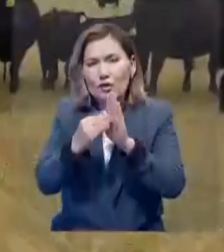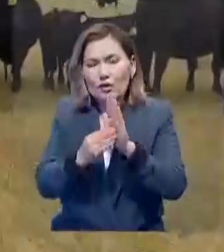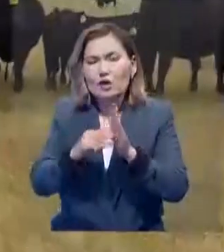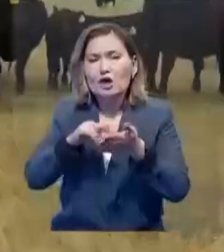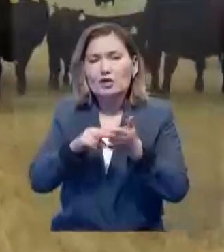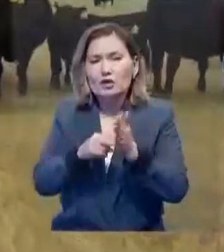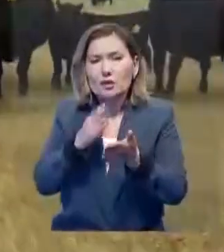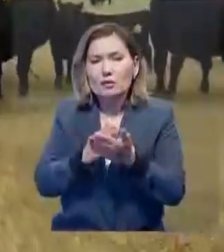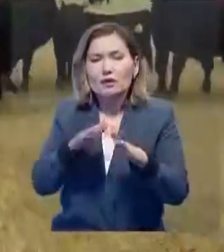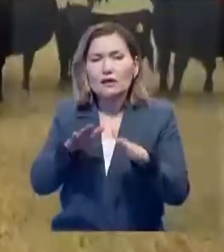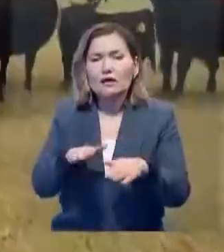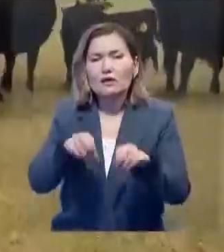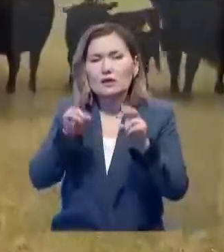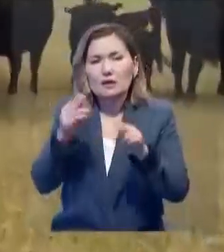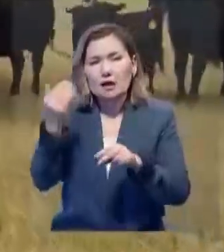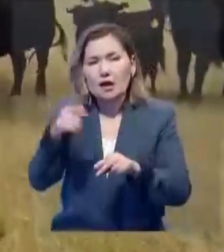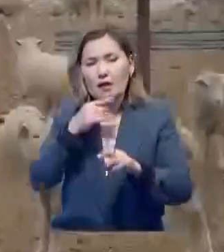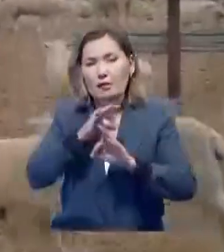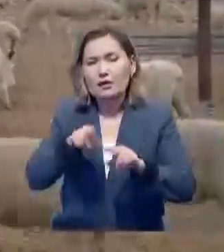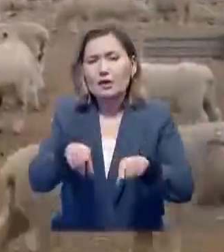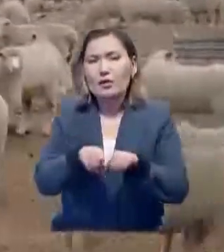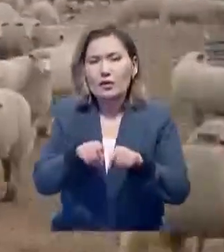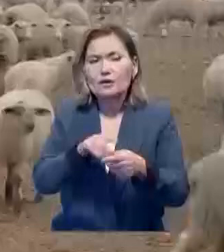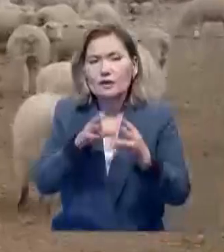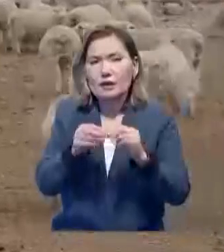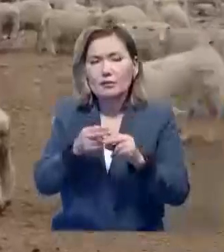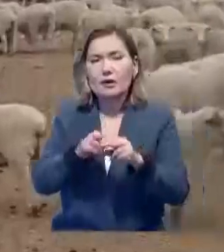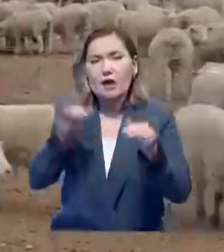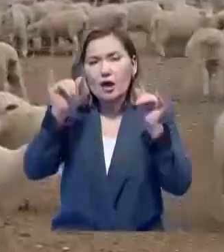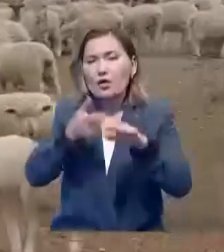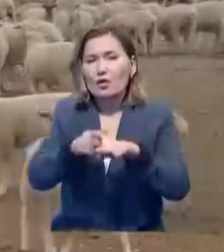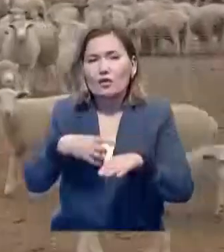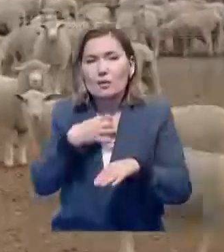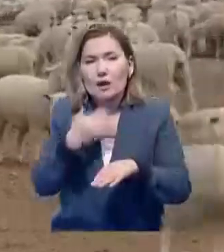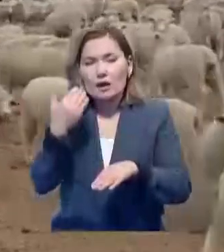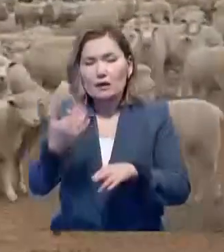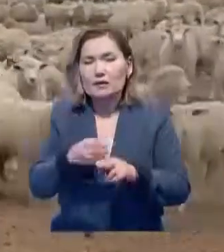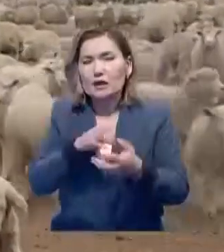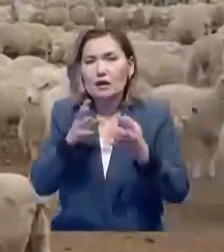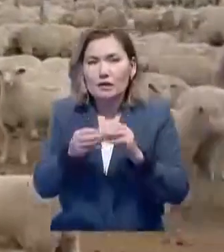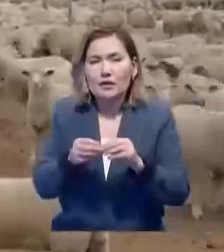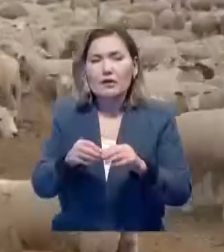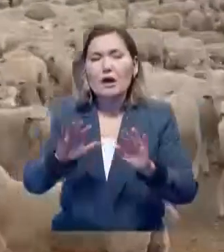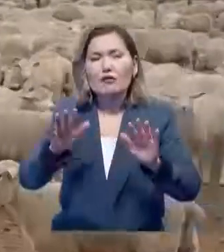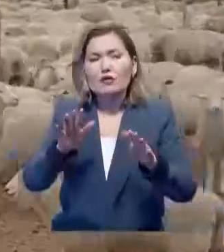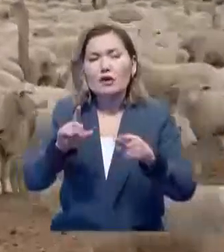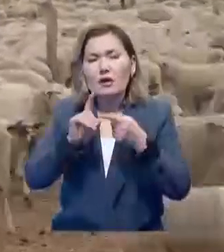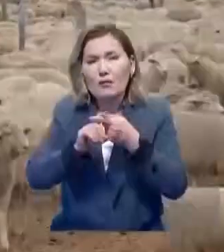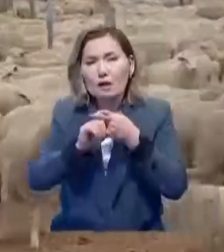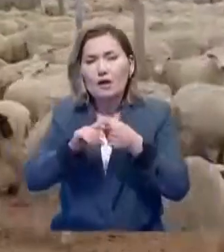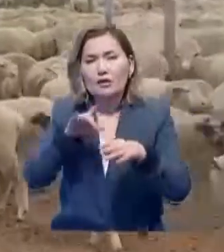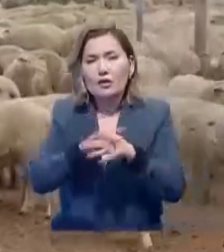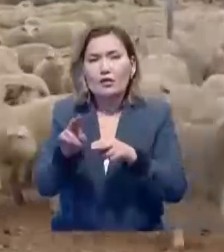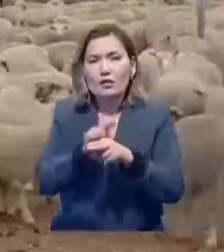жоспарлап отыр. Жергілікті мамандардың айтуынша, мұндай жүйе ветеринария үшін өте маңызды. Өйткені мал ауырған жағдайда оны